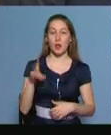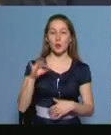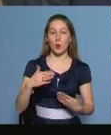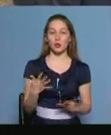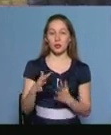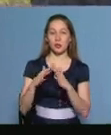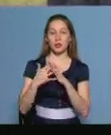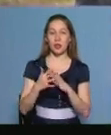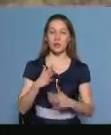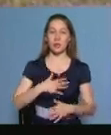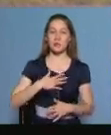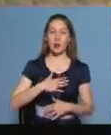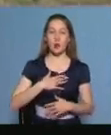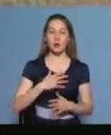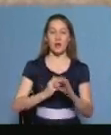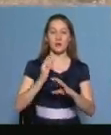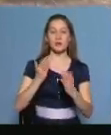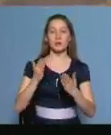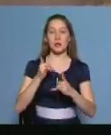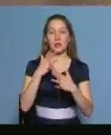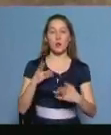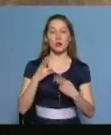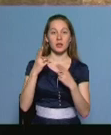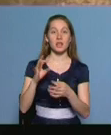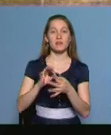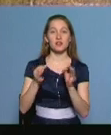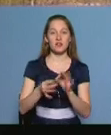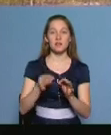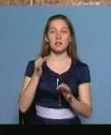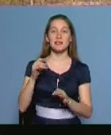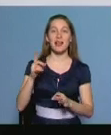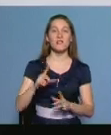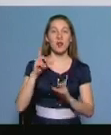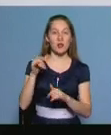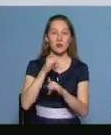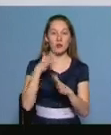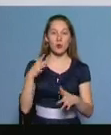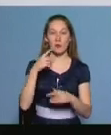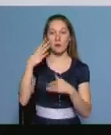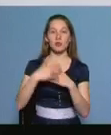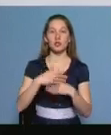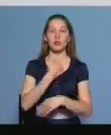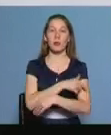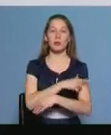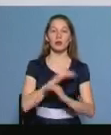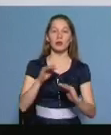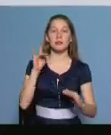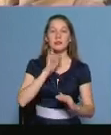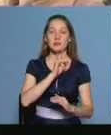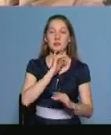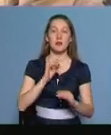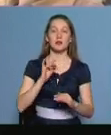деревни обеспокоены. На автобусе они теперь не могут доехать не только в Ижевск, но и в Завьялово, в ближайшую поликлинику, школу, детсад.